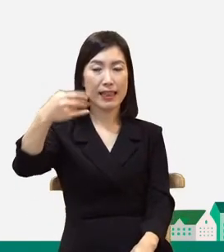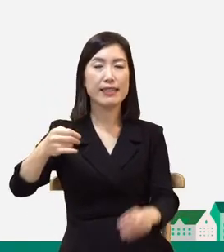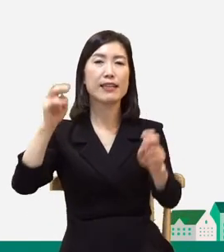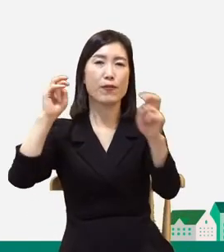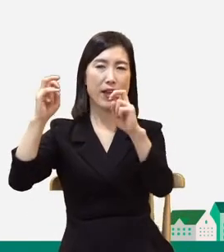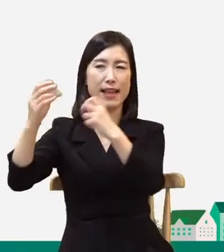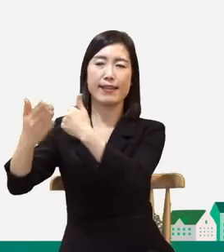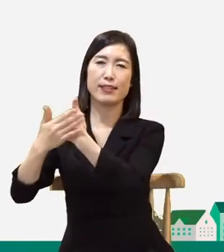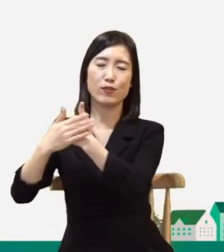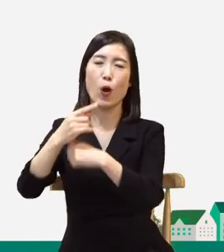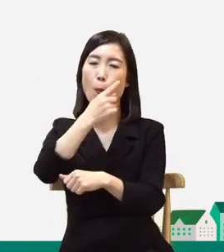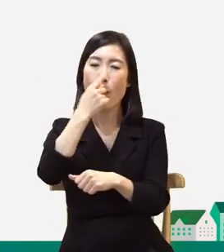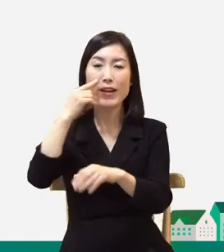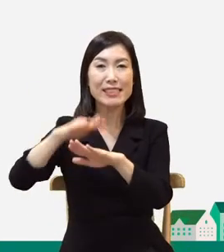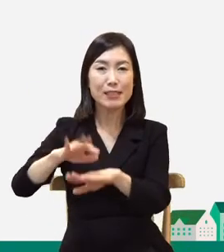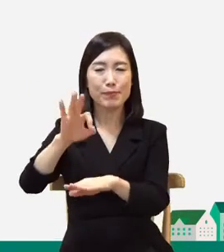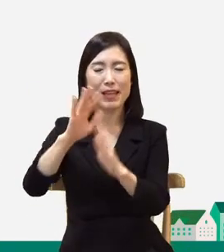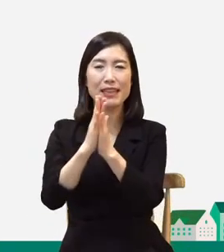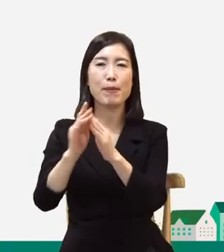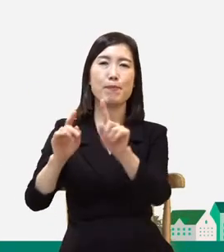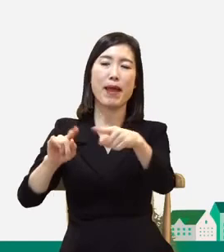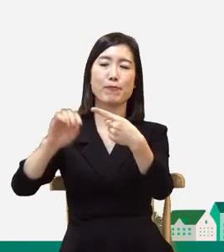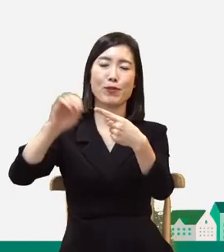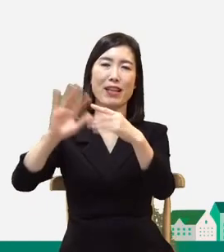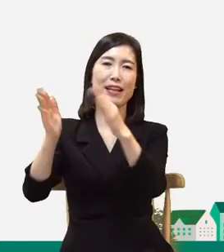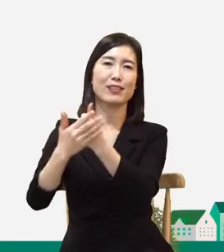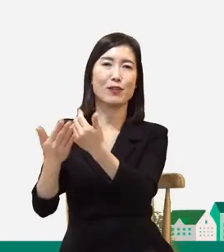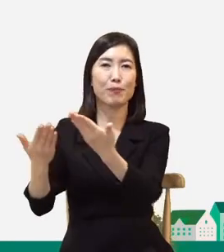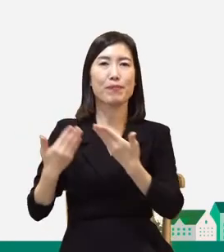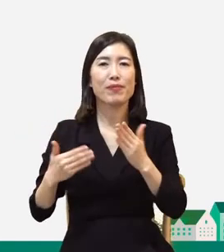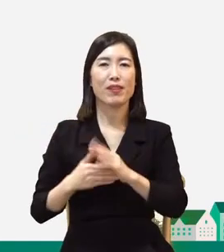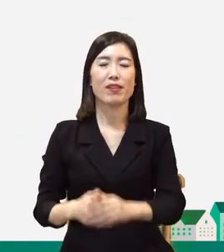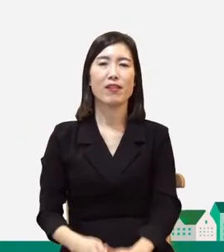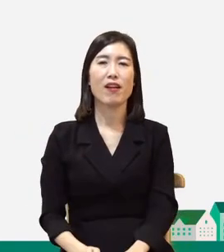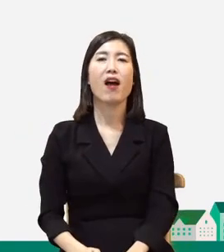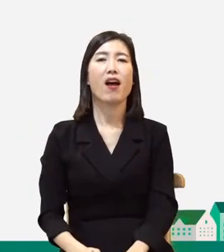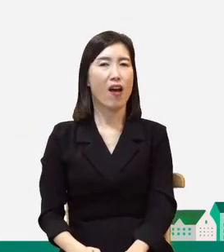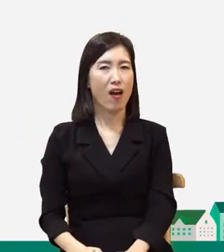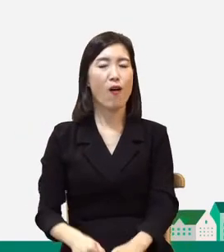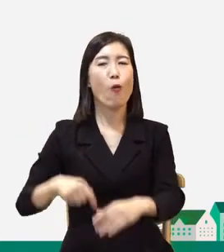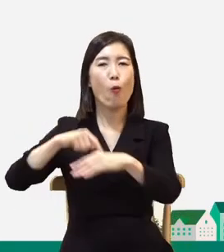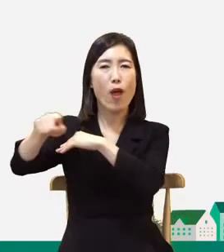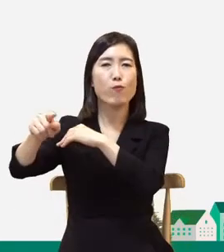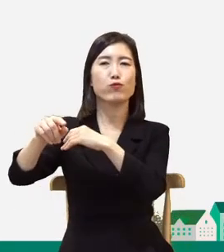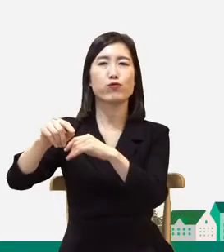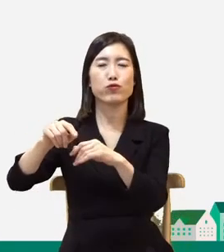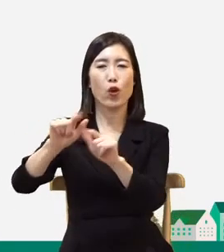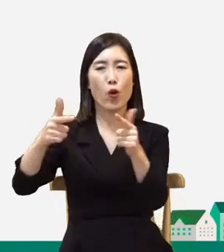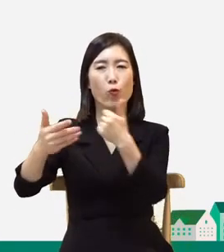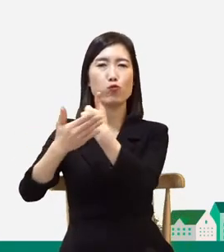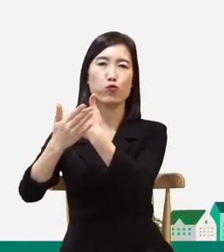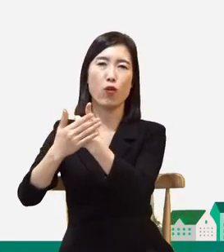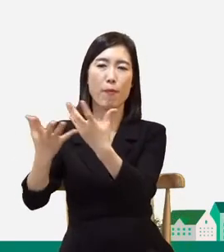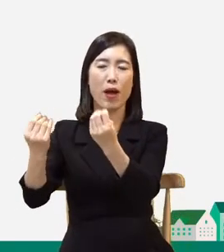받았습니다. 네, 이렇게 보니까 외부의 펀딩이나 외부 자원을 또 많이 활용하는 그런 노력들이